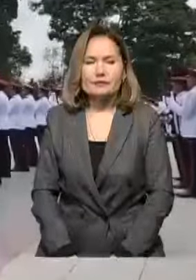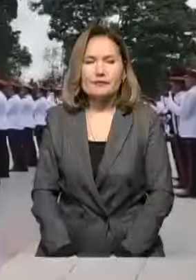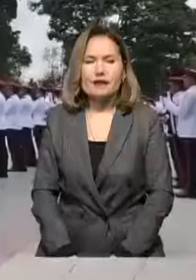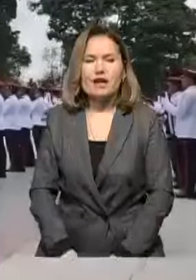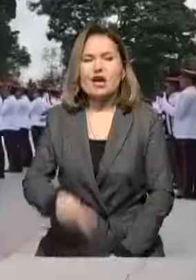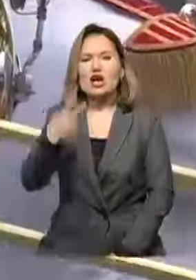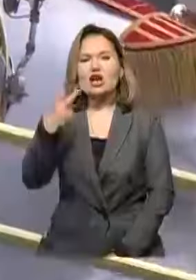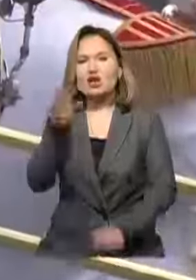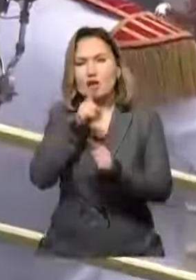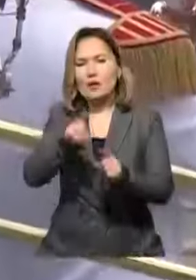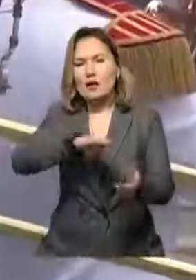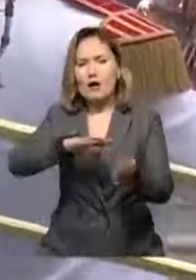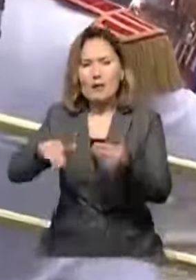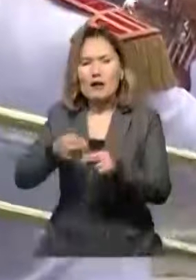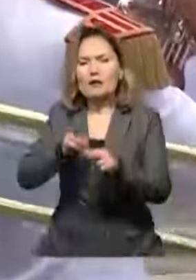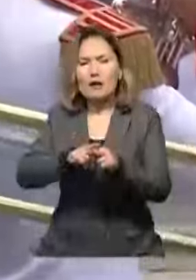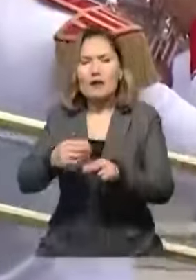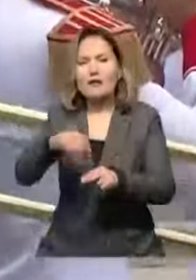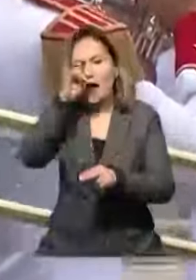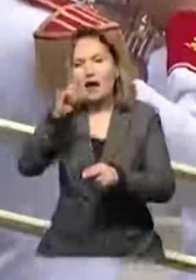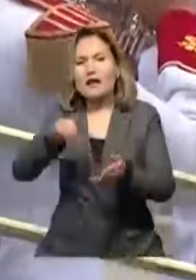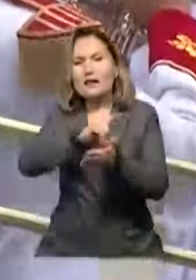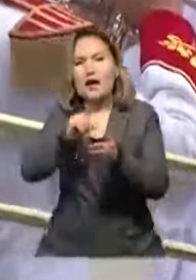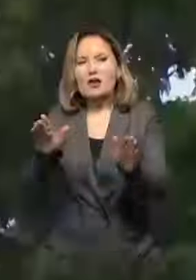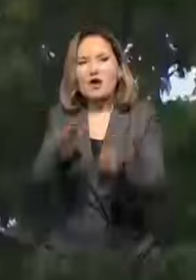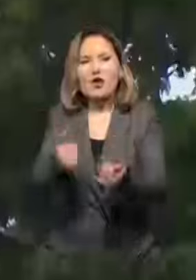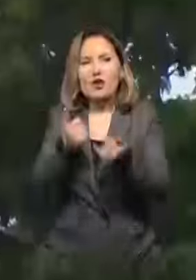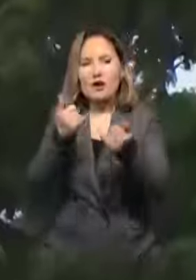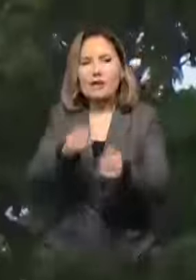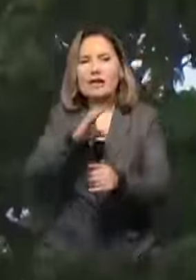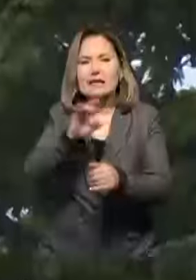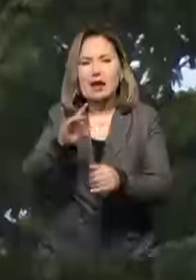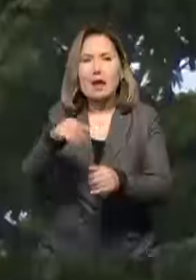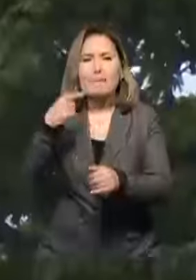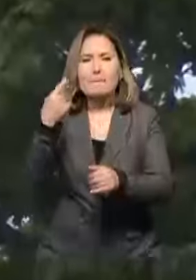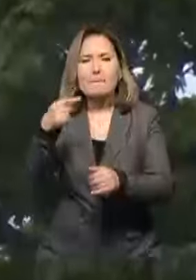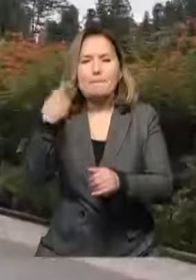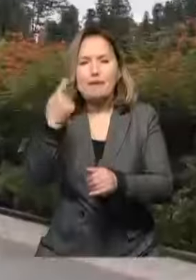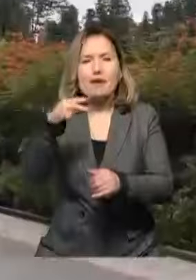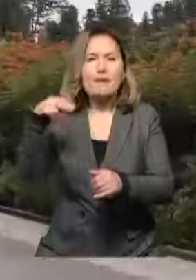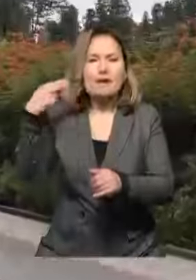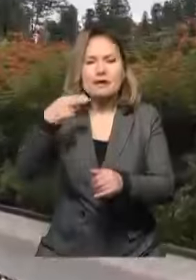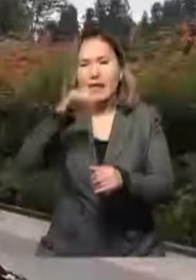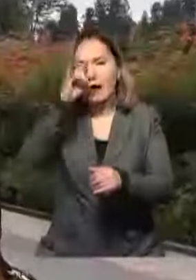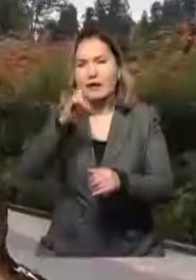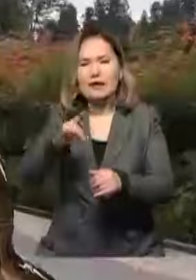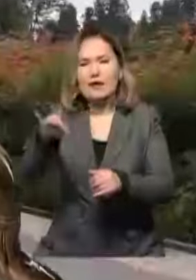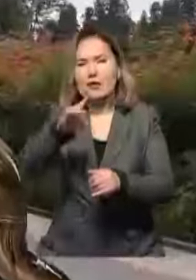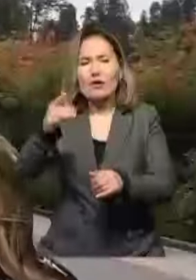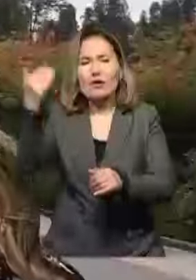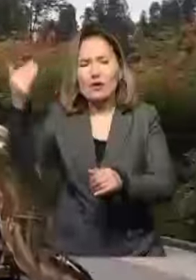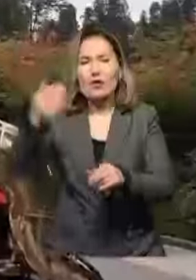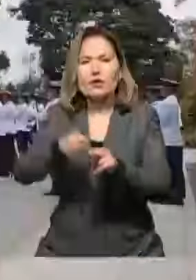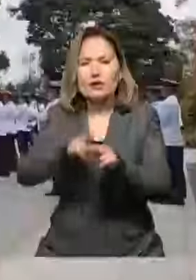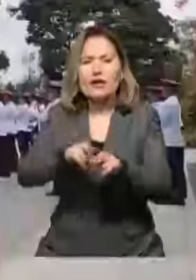Араға 20 жылдан аса уақыт салып, Истанада қазақ әнұраны қайта шырқалды. Қасым Жомарт Тоқаев Сингапурға президент ретінде алғаш рет келіп отыр. Алғашқы сапарда